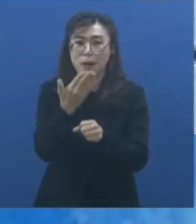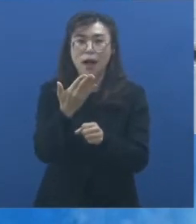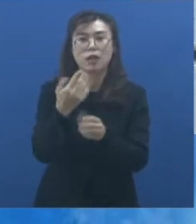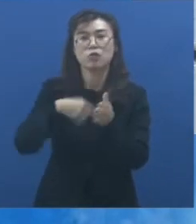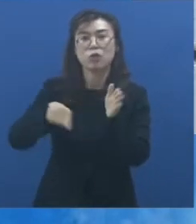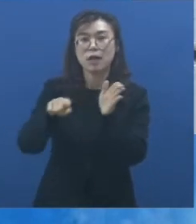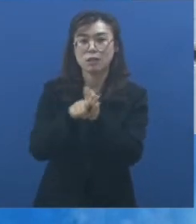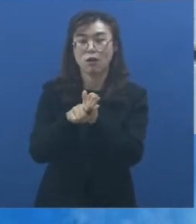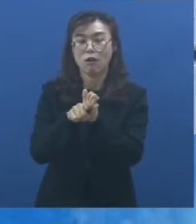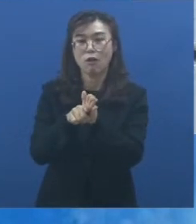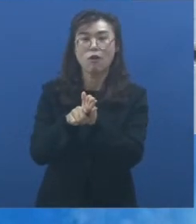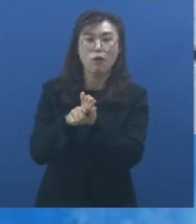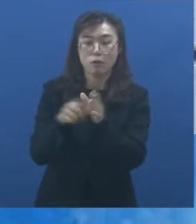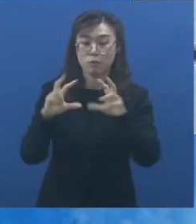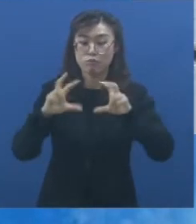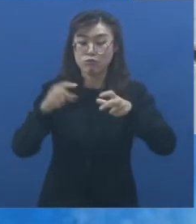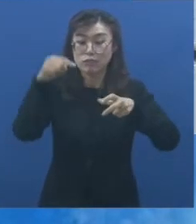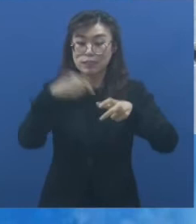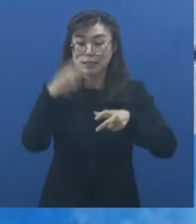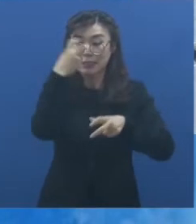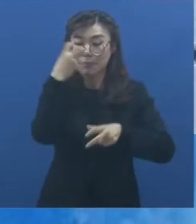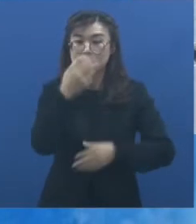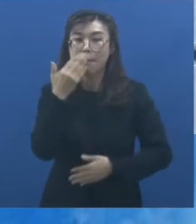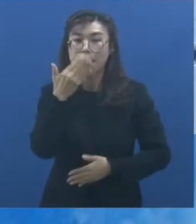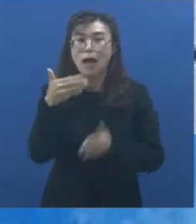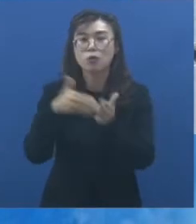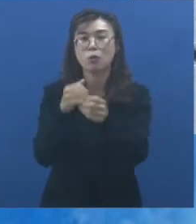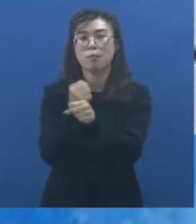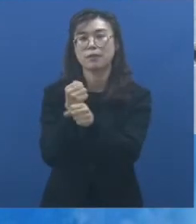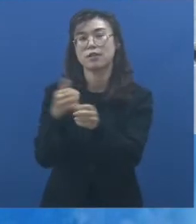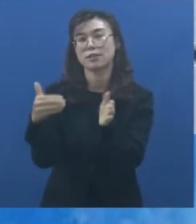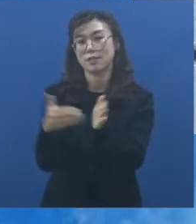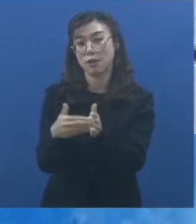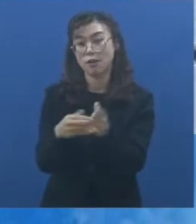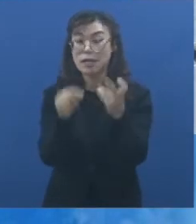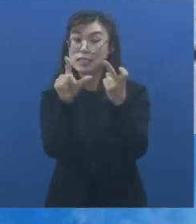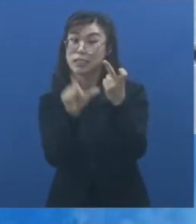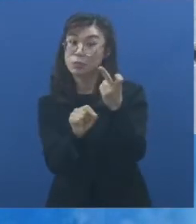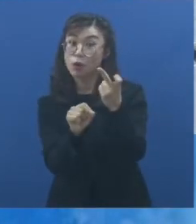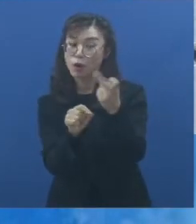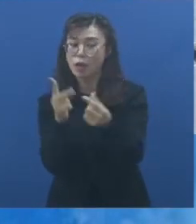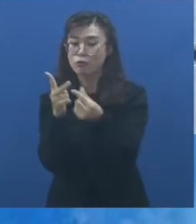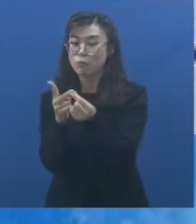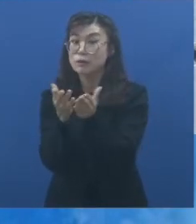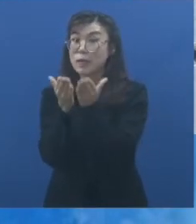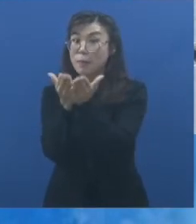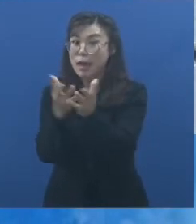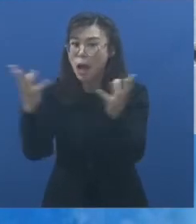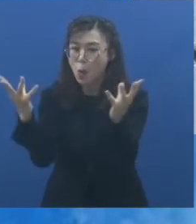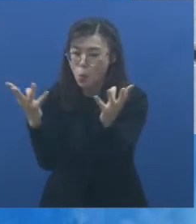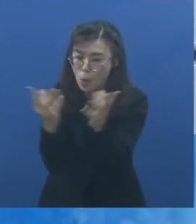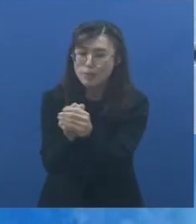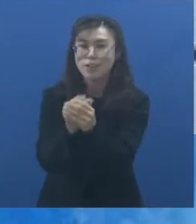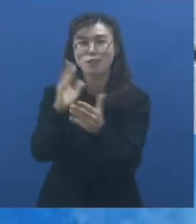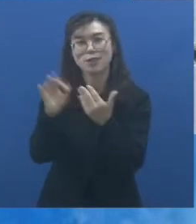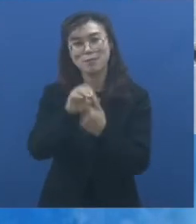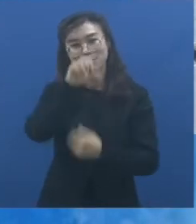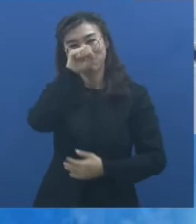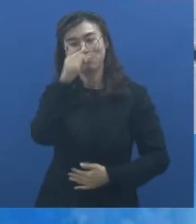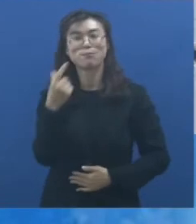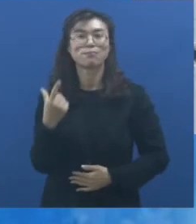만들었거든요 자 j 아라온 호가 이제 10월달에 5 나오면 좋겠죠 자 그래서 우리는